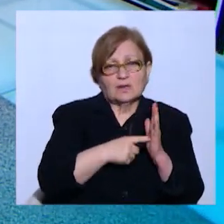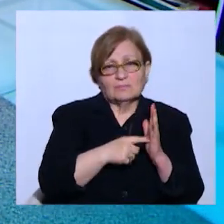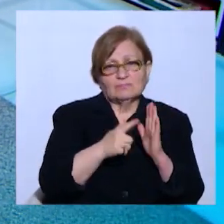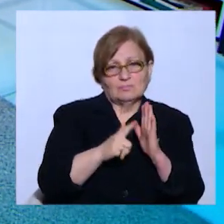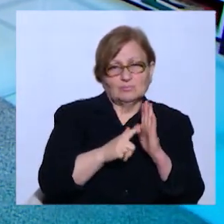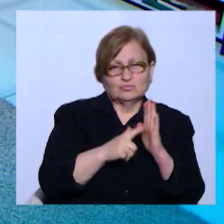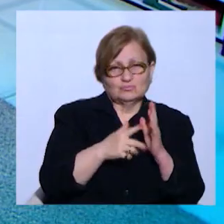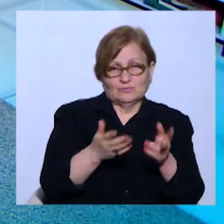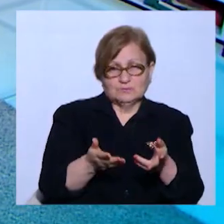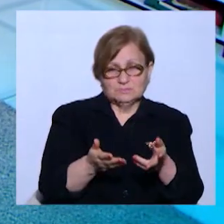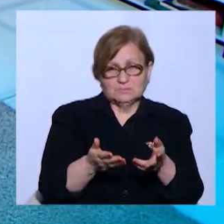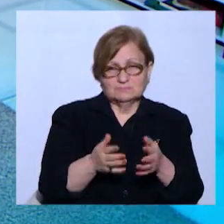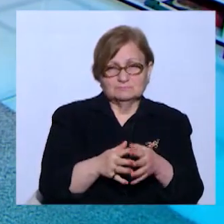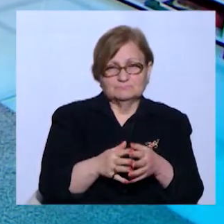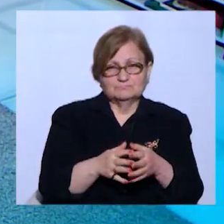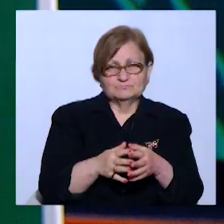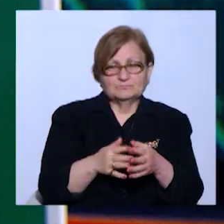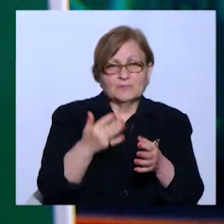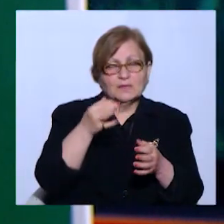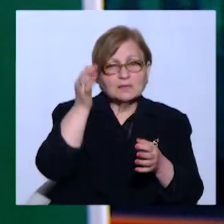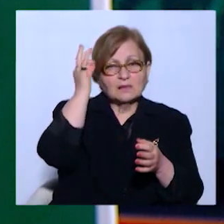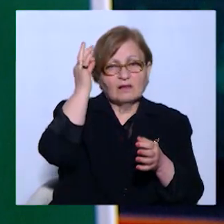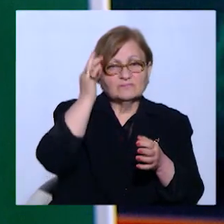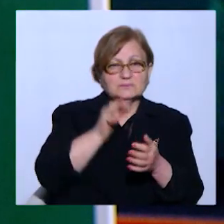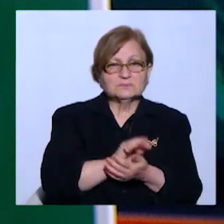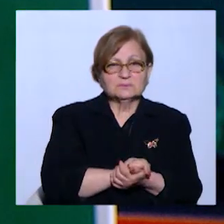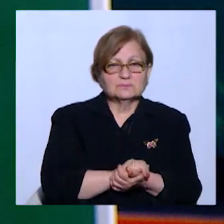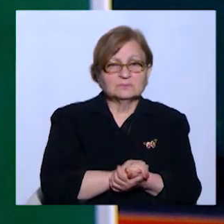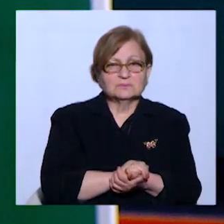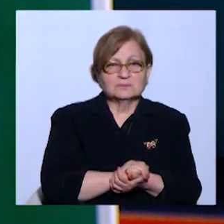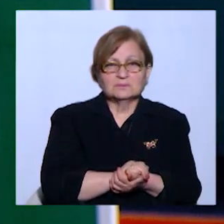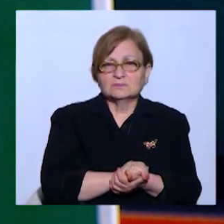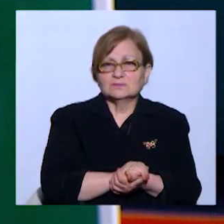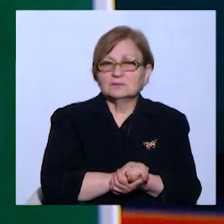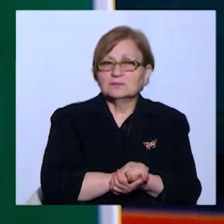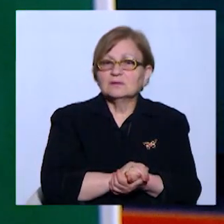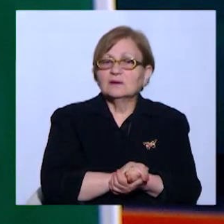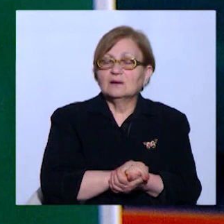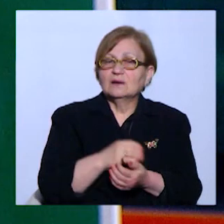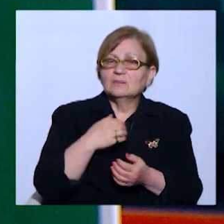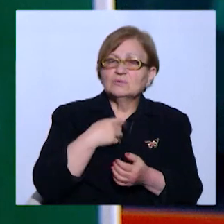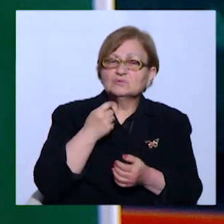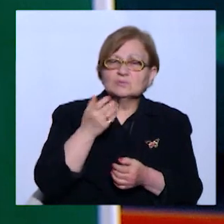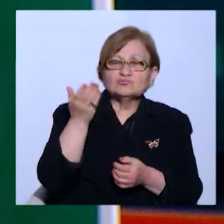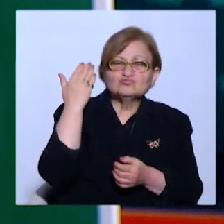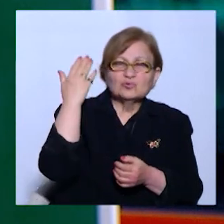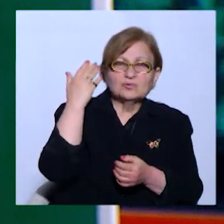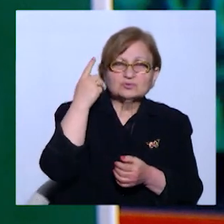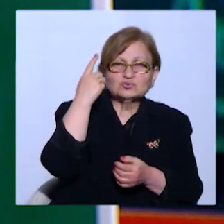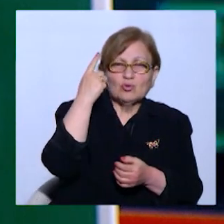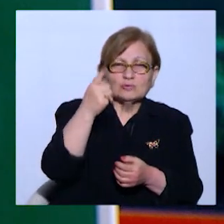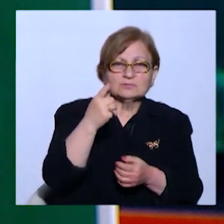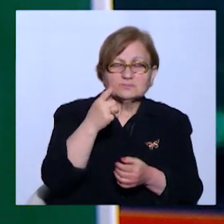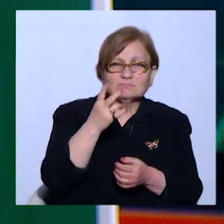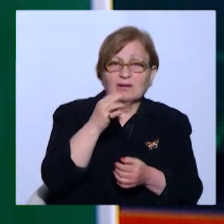7-ზე. აბა გავიხსენოთ ახლა. ცოტა შორს მივდივარ, მაგრამ საქმე წინ მიმაქ.